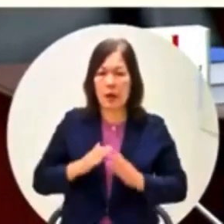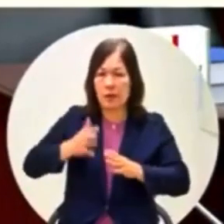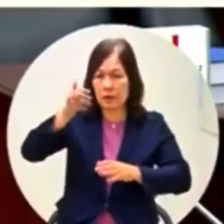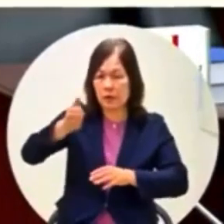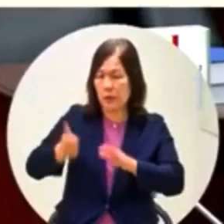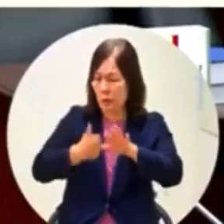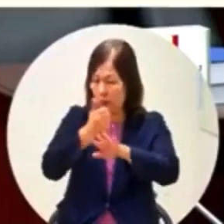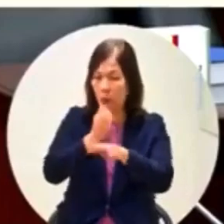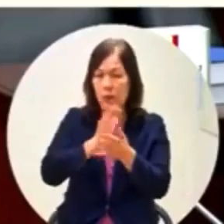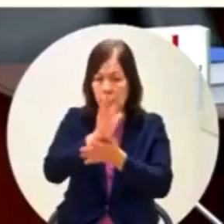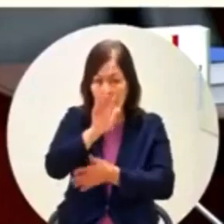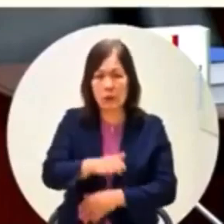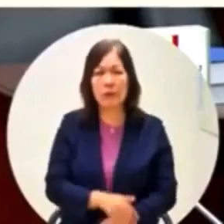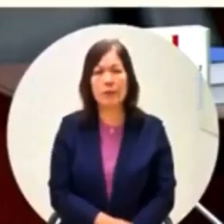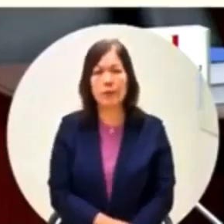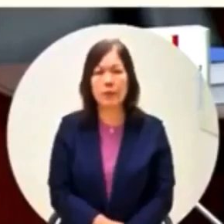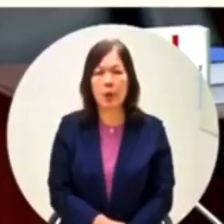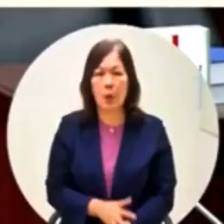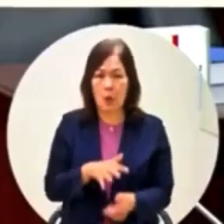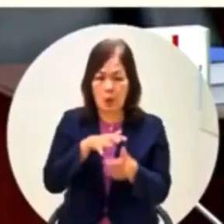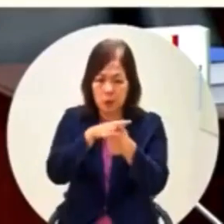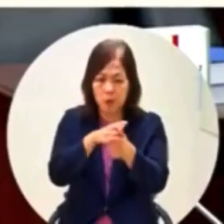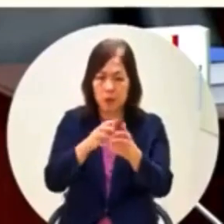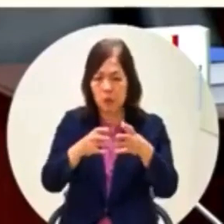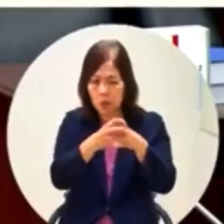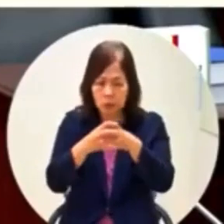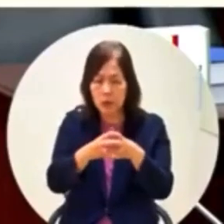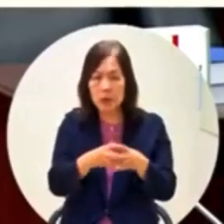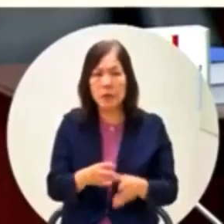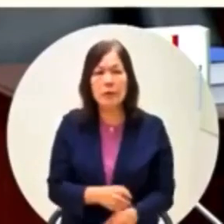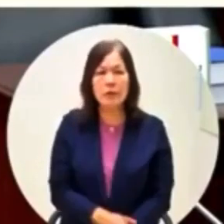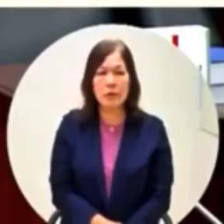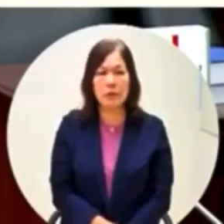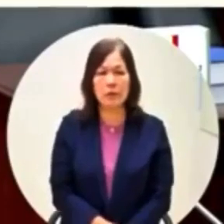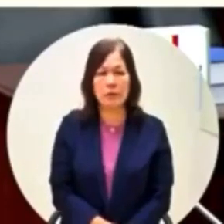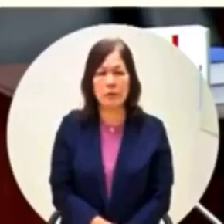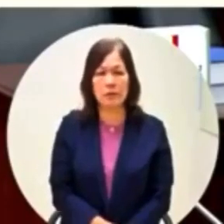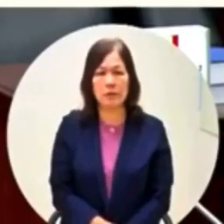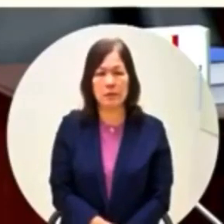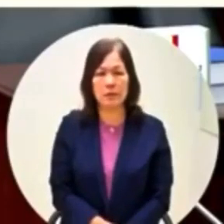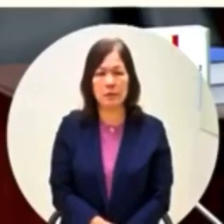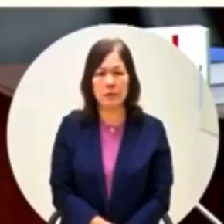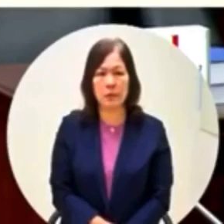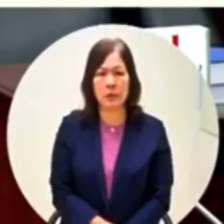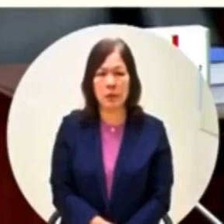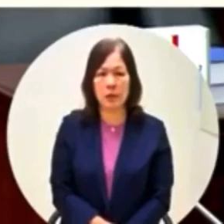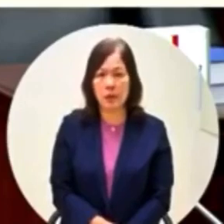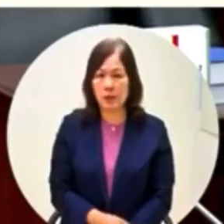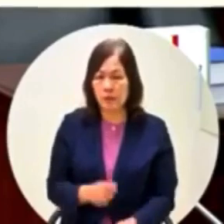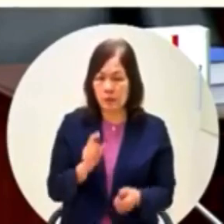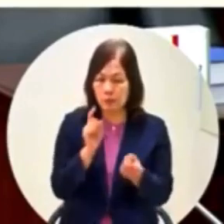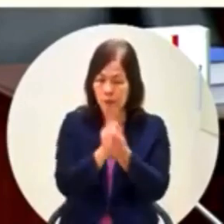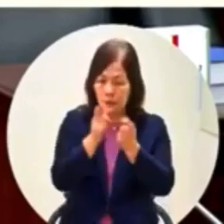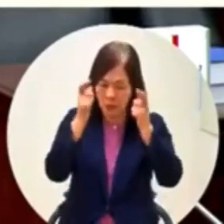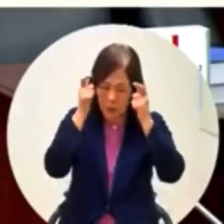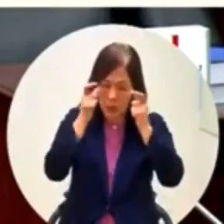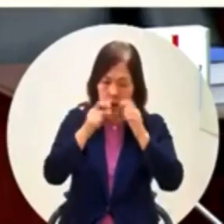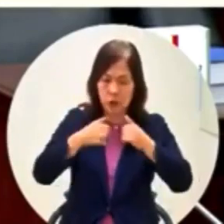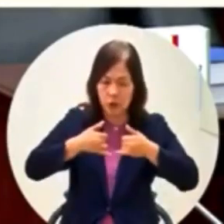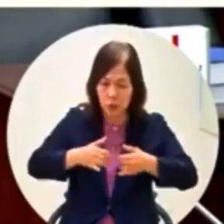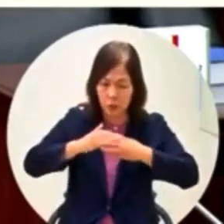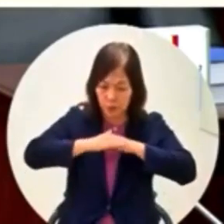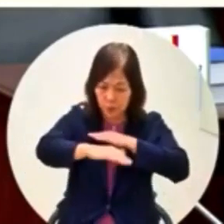来，率领所有的市府团队，为了我们高雄市路平专